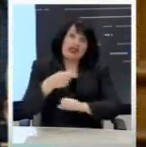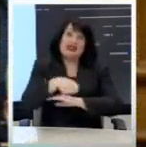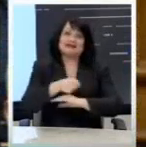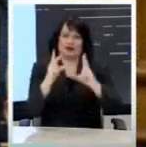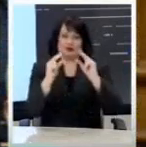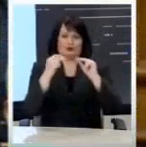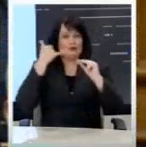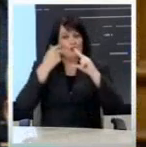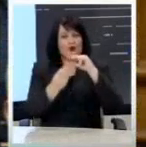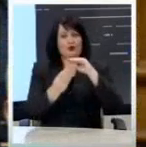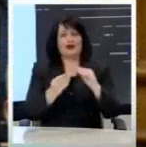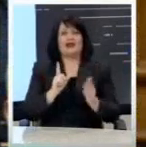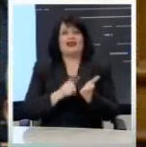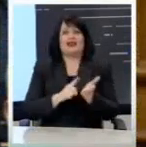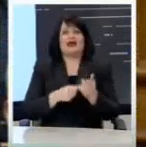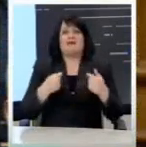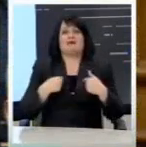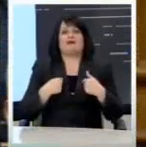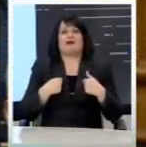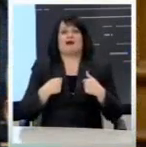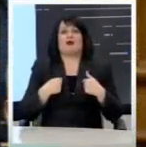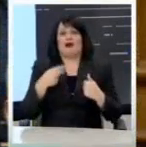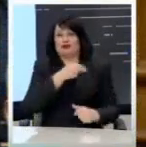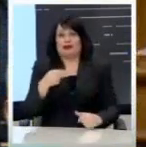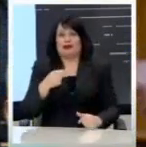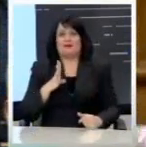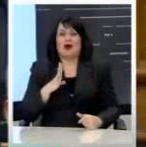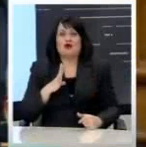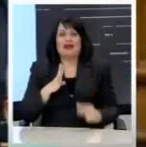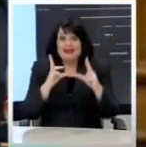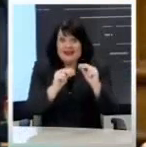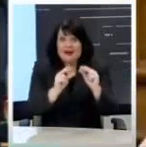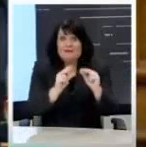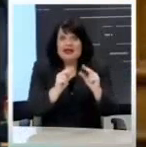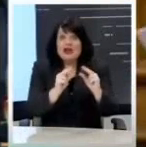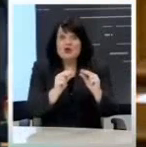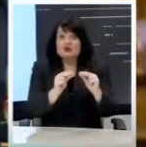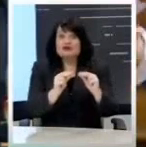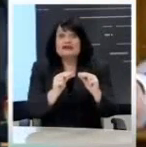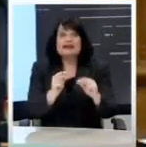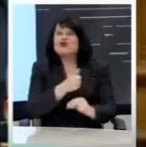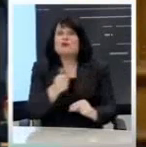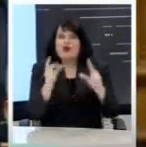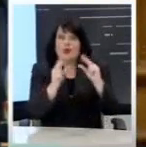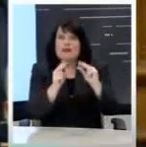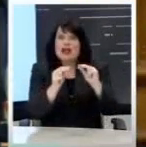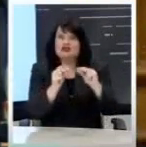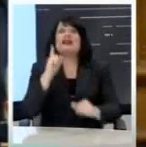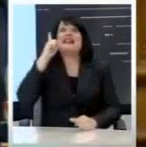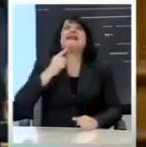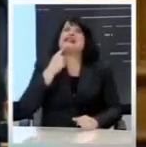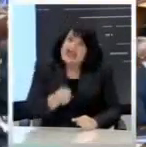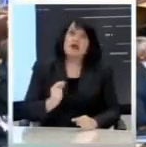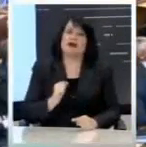Άρα με την ίδια λογική θα πρέπει και εγώ τώρα να μην το γύρω το θέμα. Αλλά το θέμα δεν είναι ότι συνομιλούσε. Το θέμα δεν είναι ότι. Εδώ όμως ξέρουμε τι είπε,